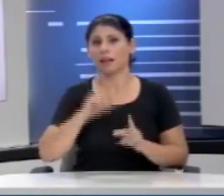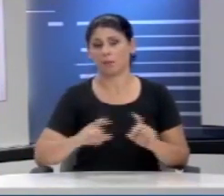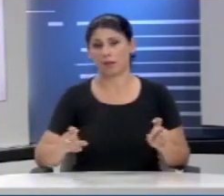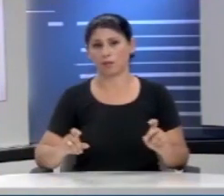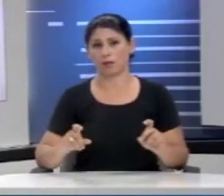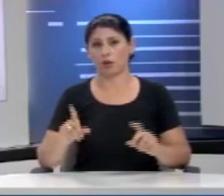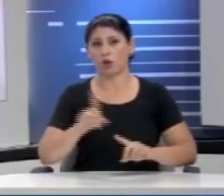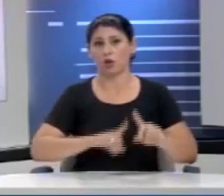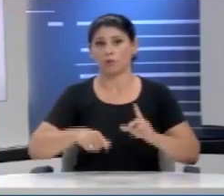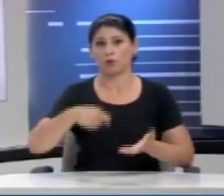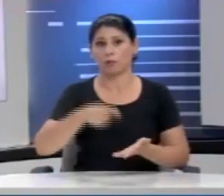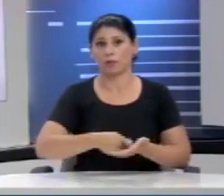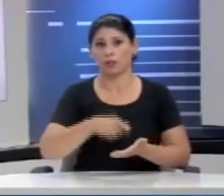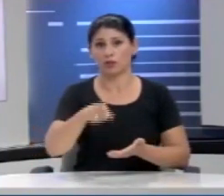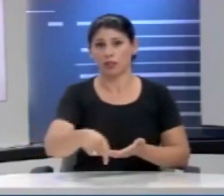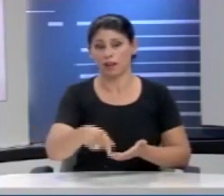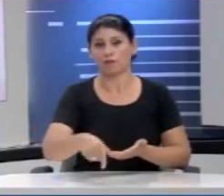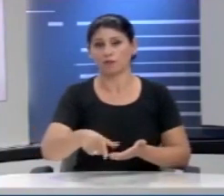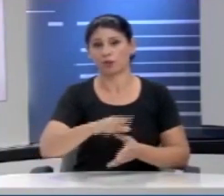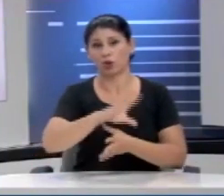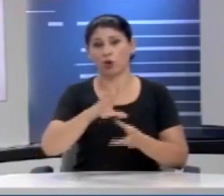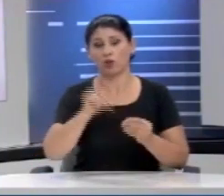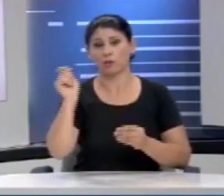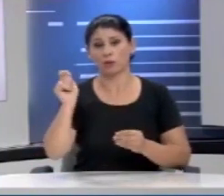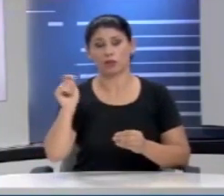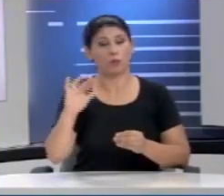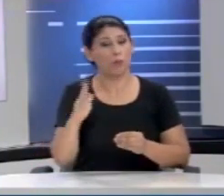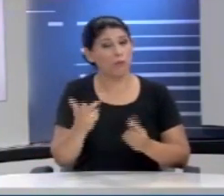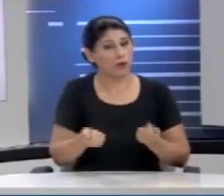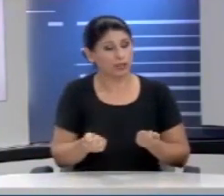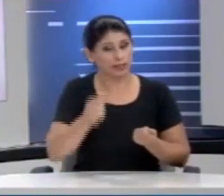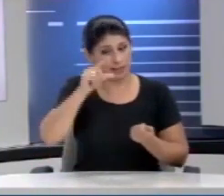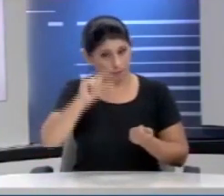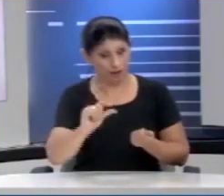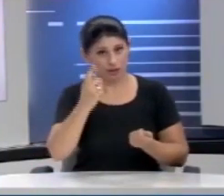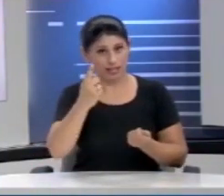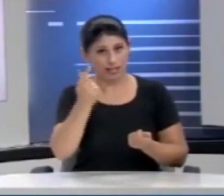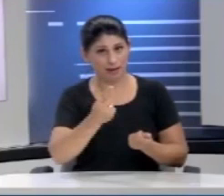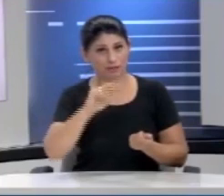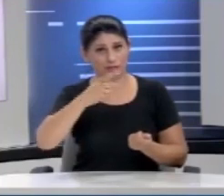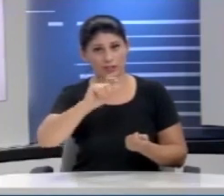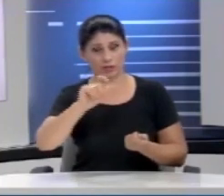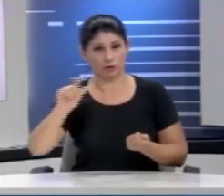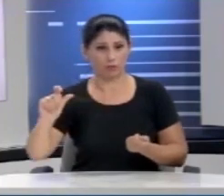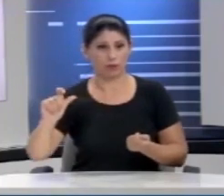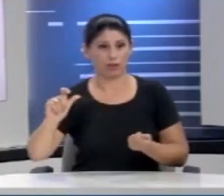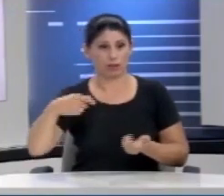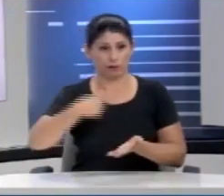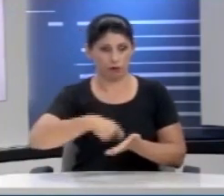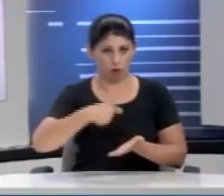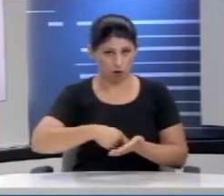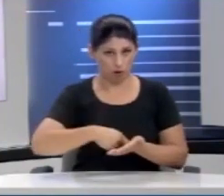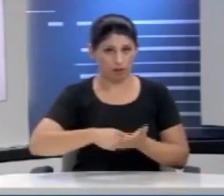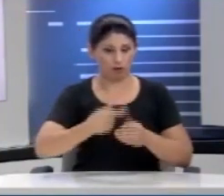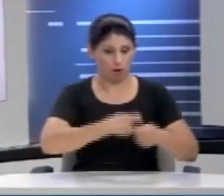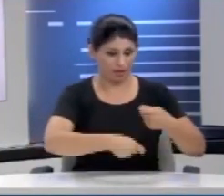πράγμα. Ποιος θα πληρώσει τα σπασμένα? Πώς θα γίνει να μειώσετε κατά 1,5 δισεκατομμύριο τη